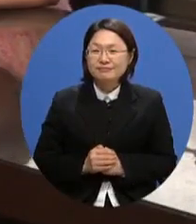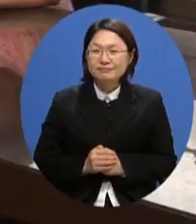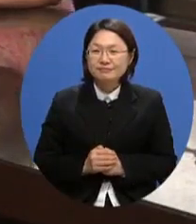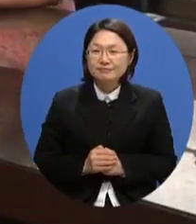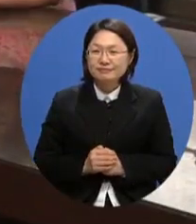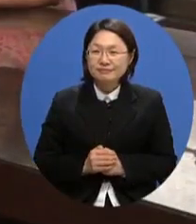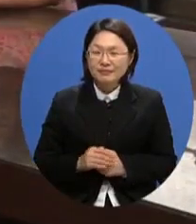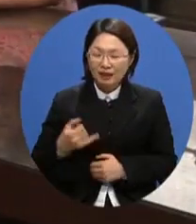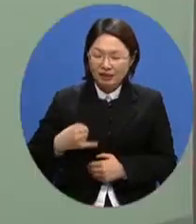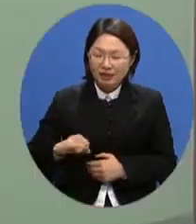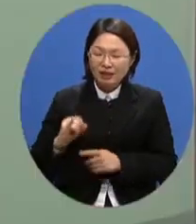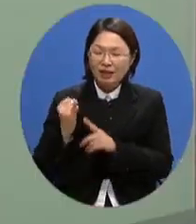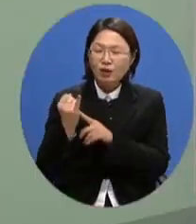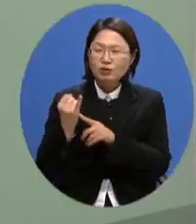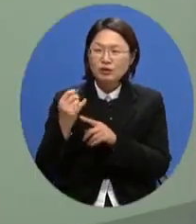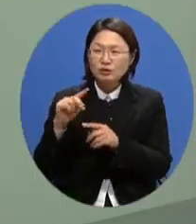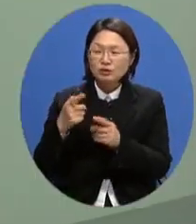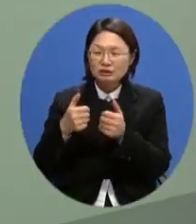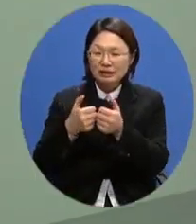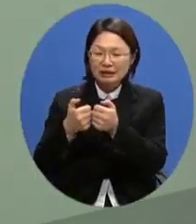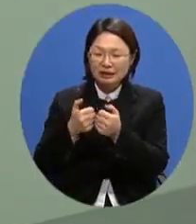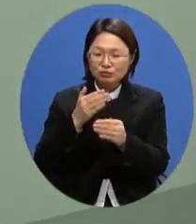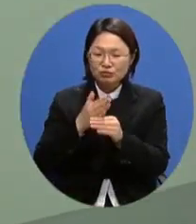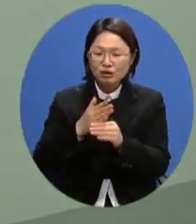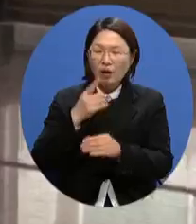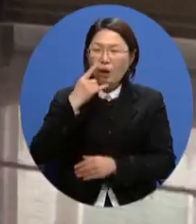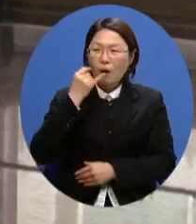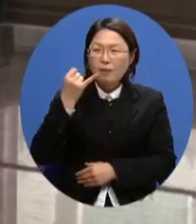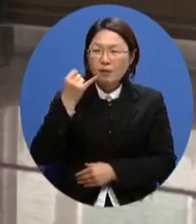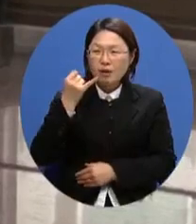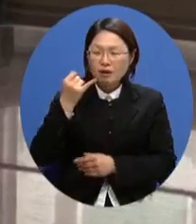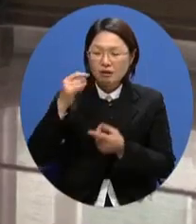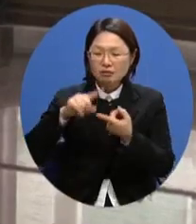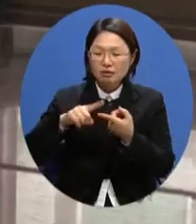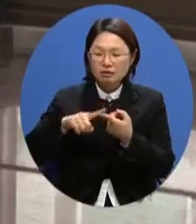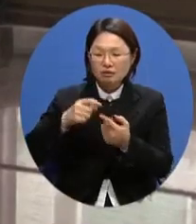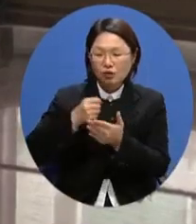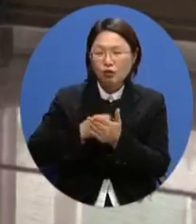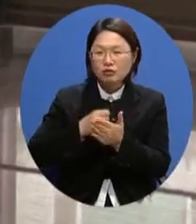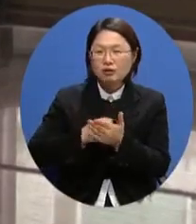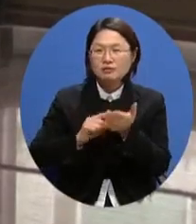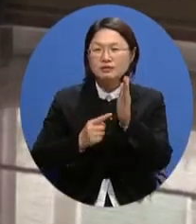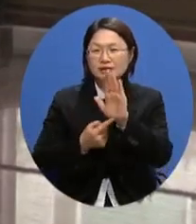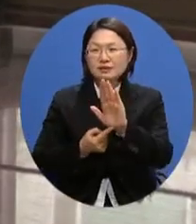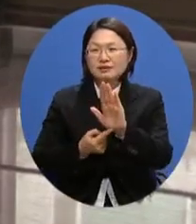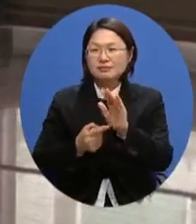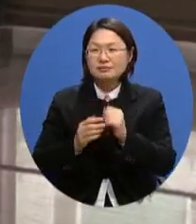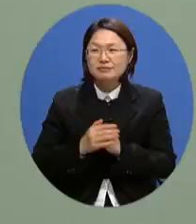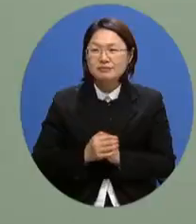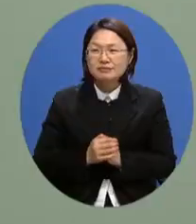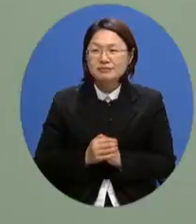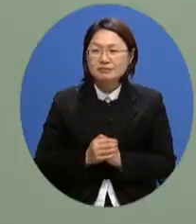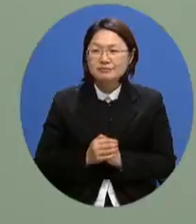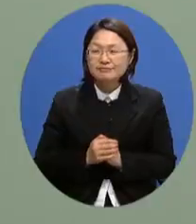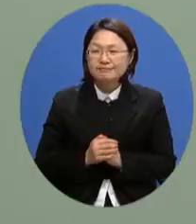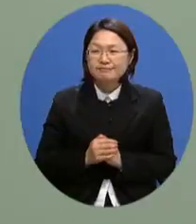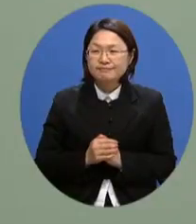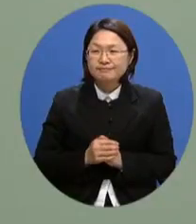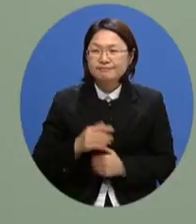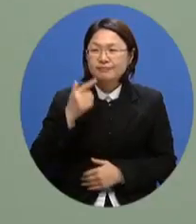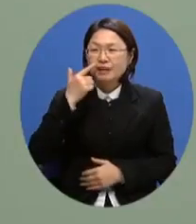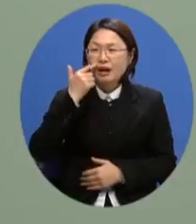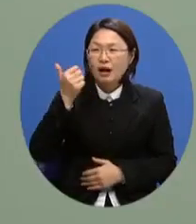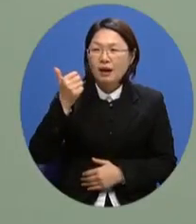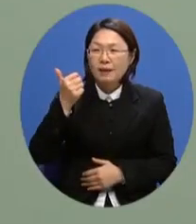또 태연이도 상담 중에 엄마에 대한 깊은 서운함을 내비쳤는데요. 가족이 엄마, 아빠, 동생 이렇게 세 명이잖냐?